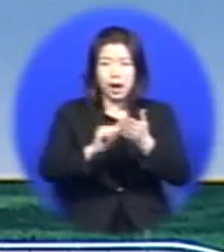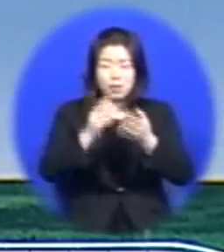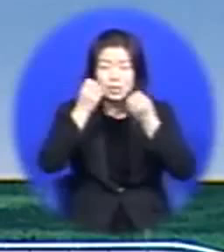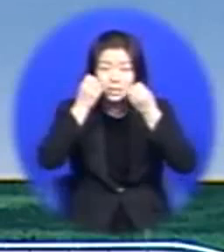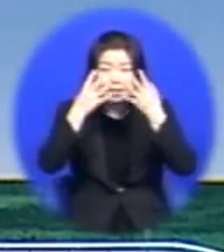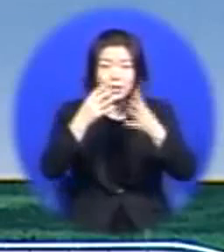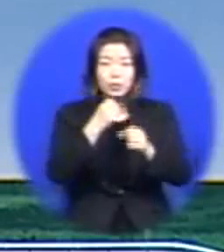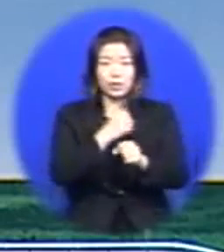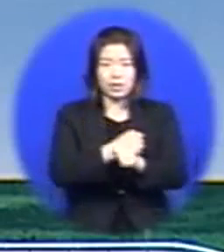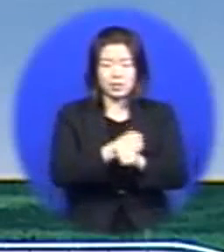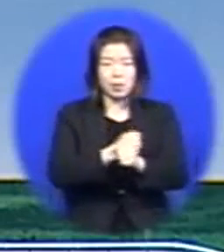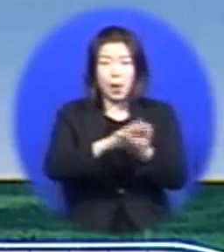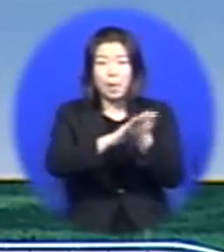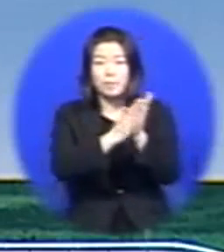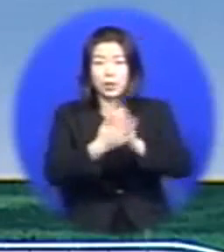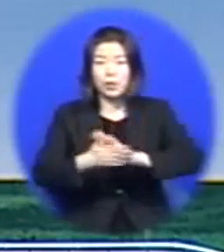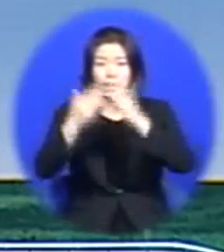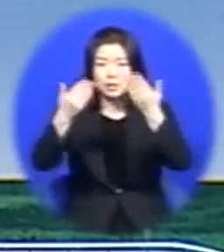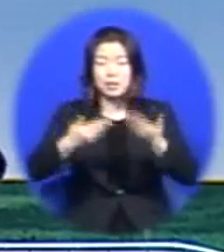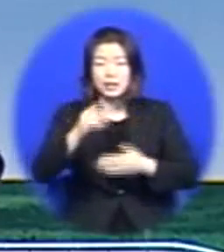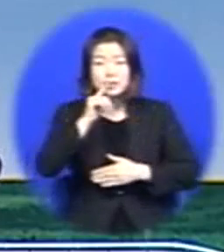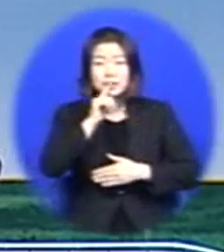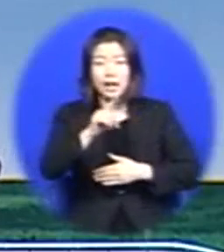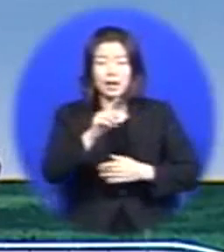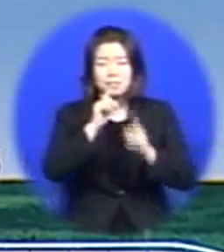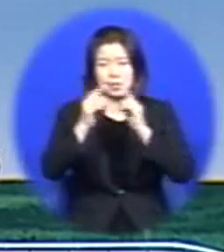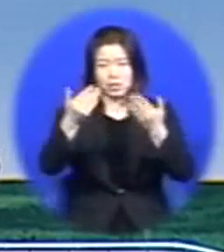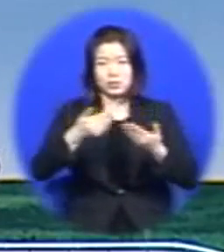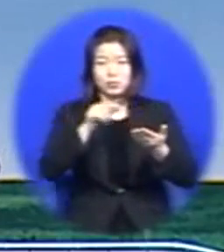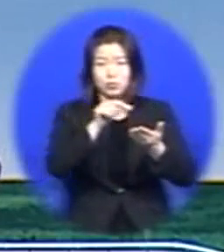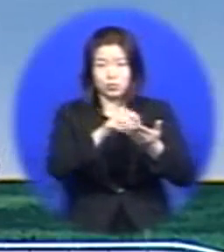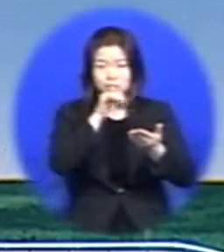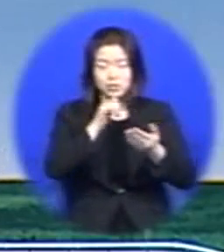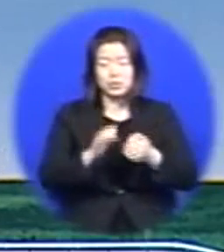하여 변화를 받으라고 이렇게 말씀하고 있는 겁니다.